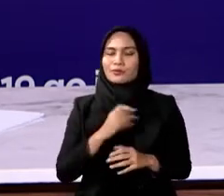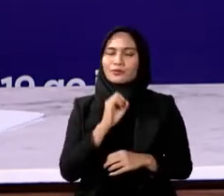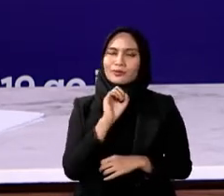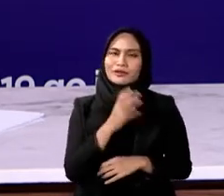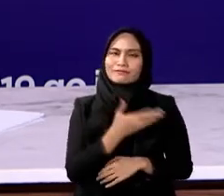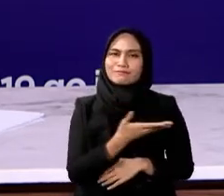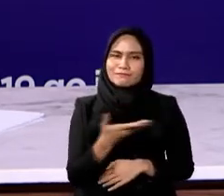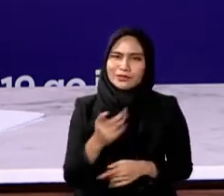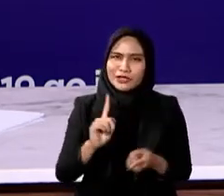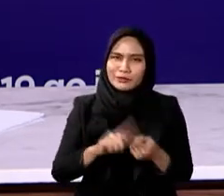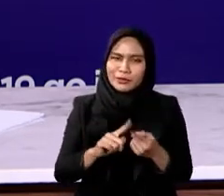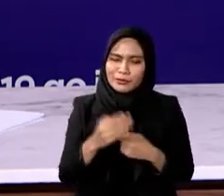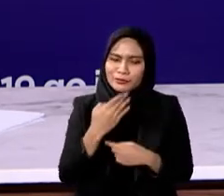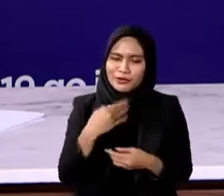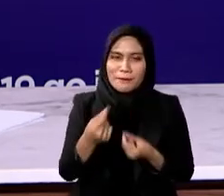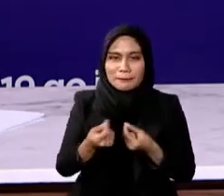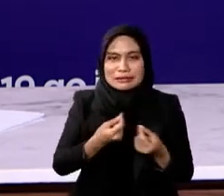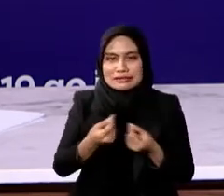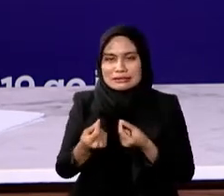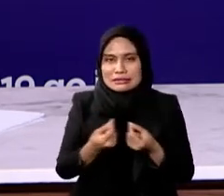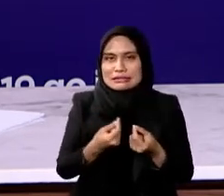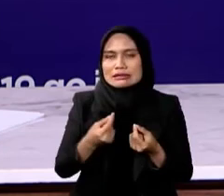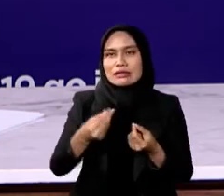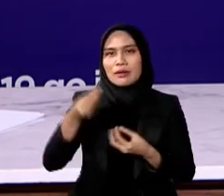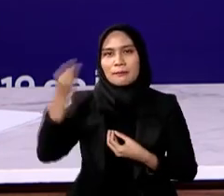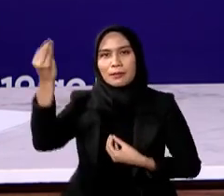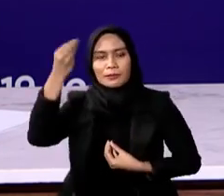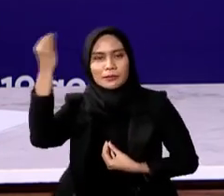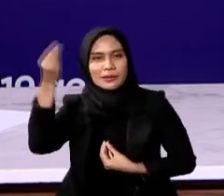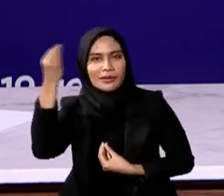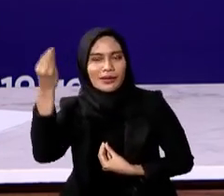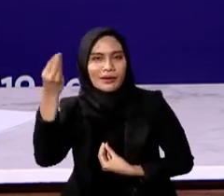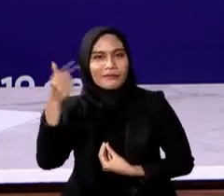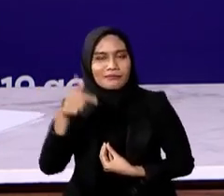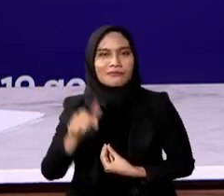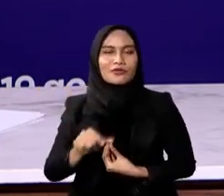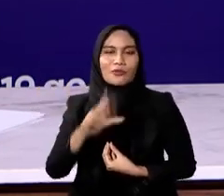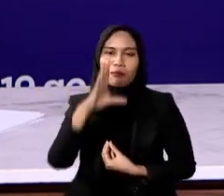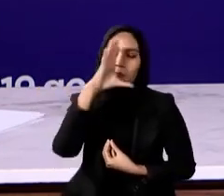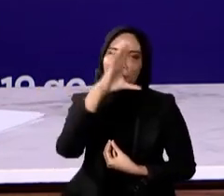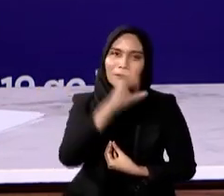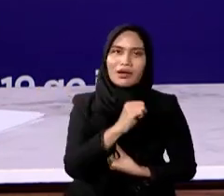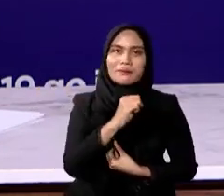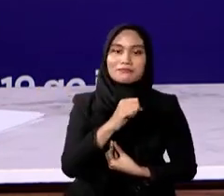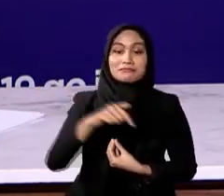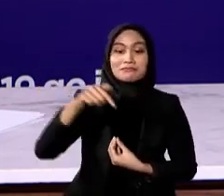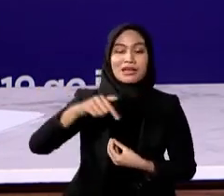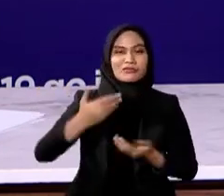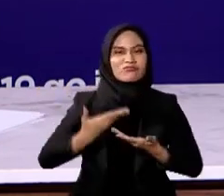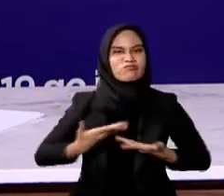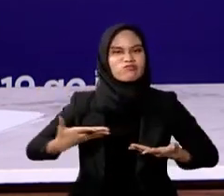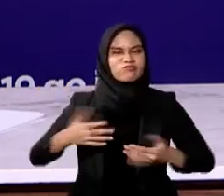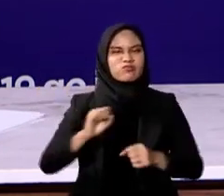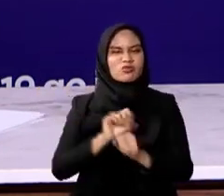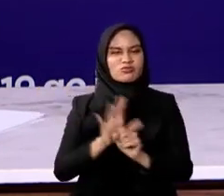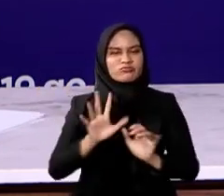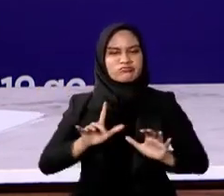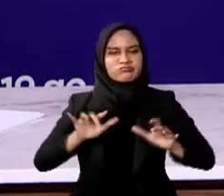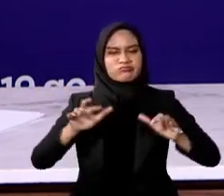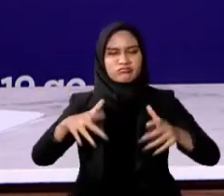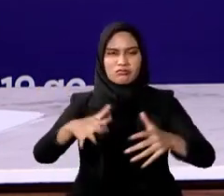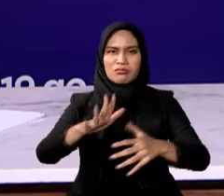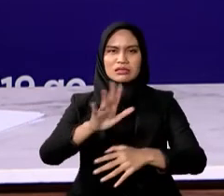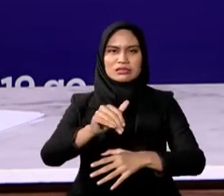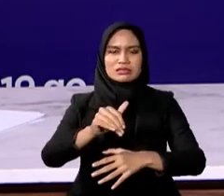kepada pelaku usaha yang bergerak di sektor pariwisata untuk dapat memahami keadaan pandemi COVID-19 ini